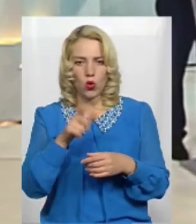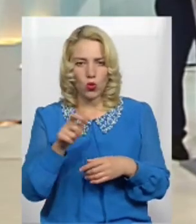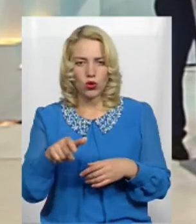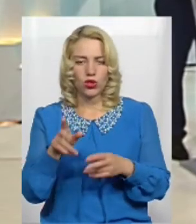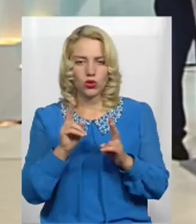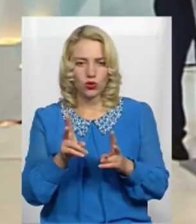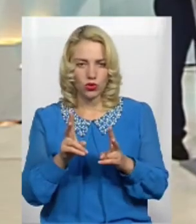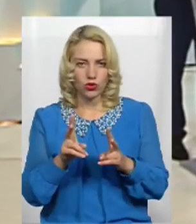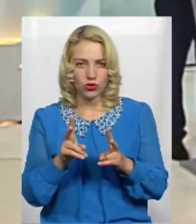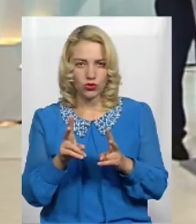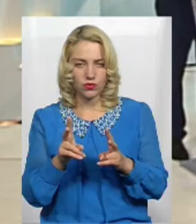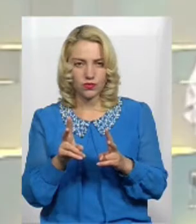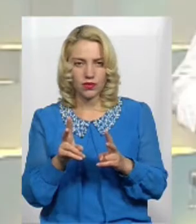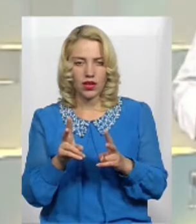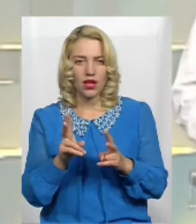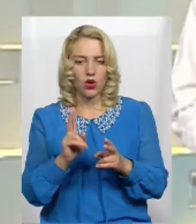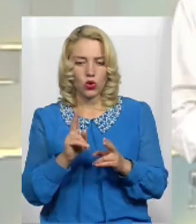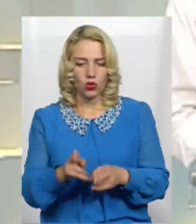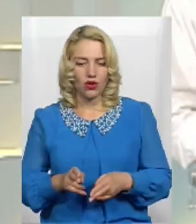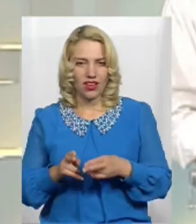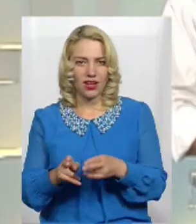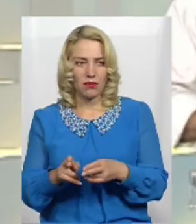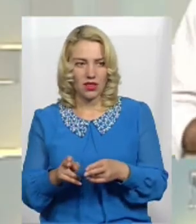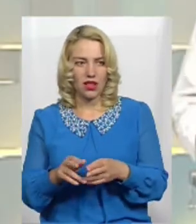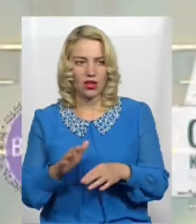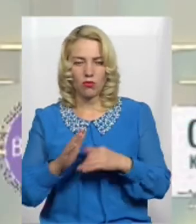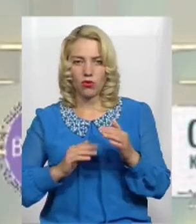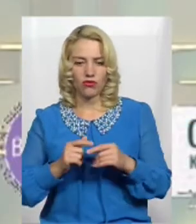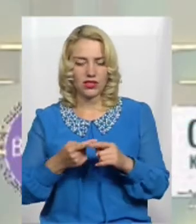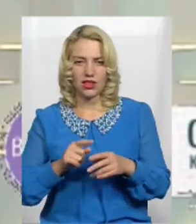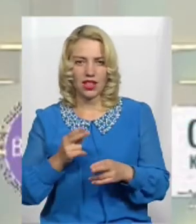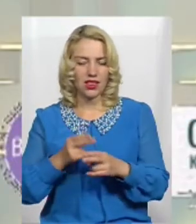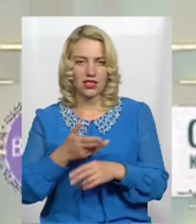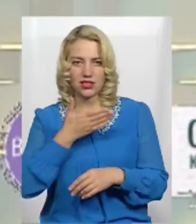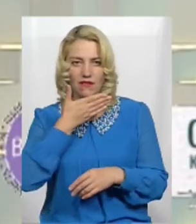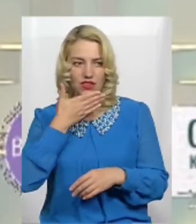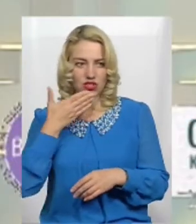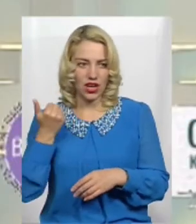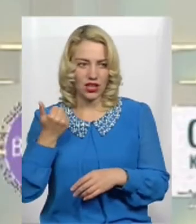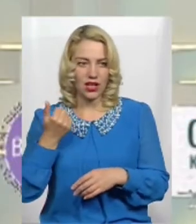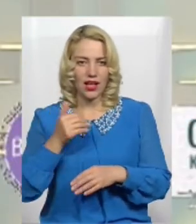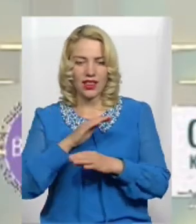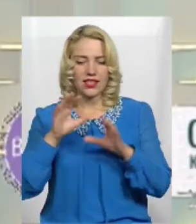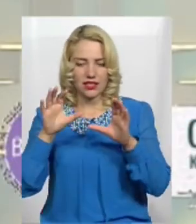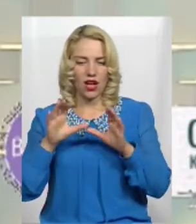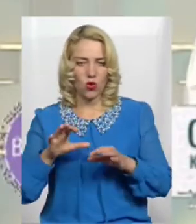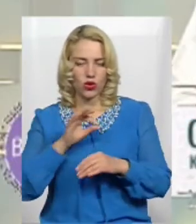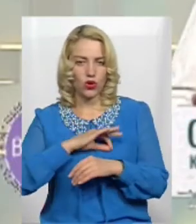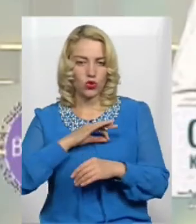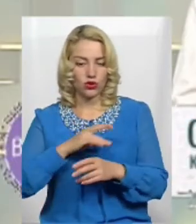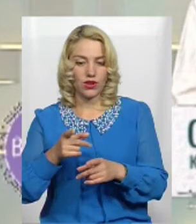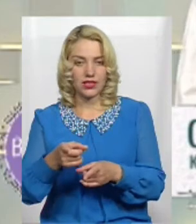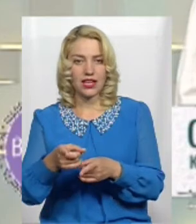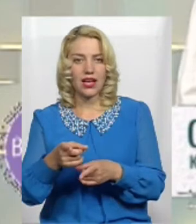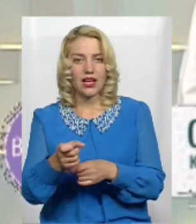людям, будемо говорити, кримінальної професії, це абсолютно не заважає незаконно користуватися зброєю, при